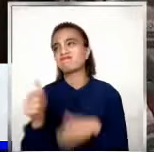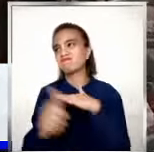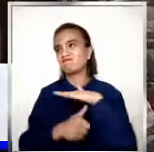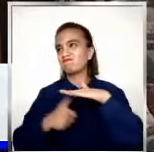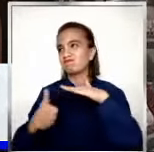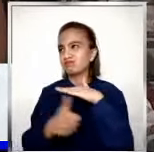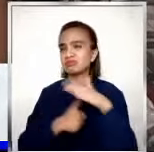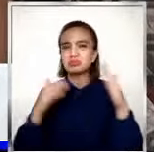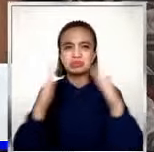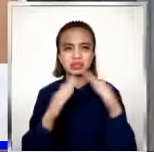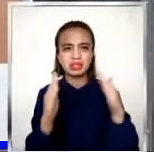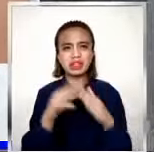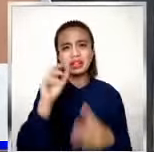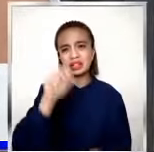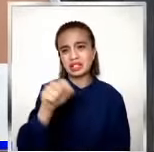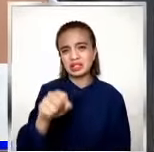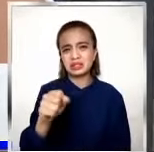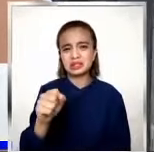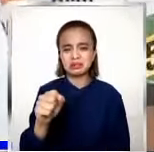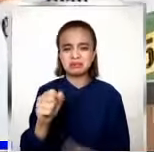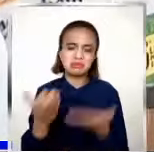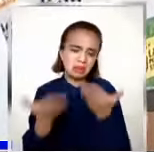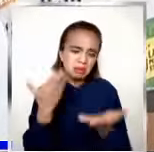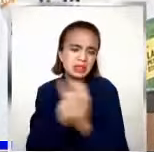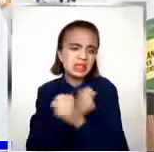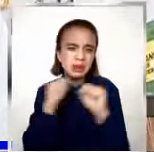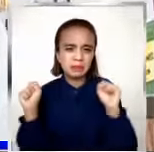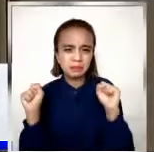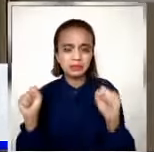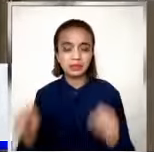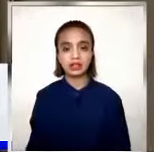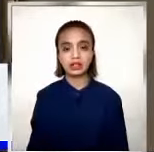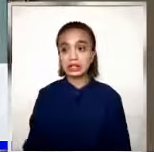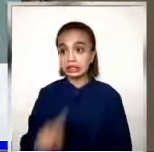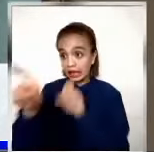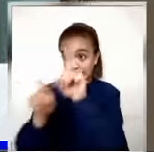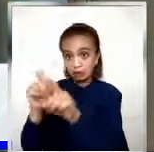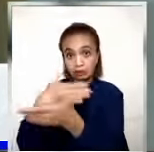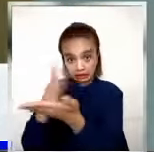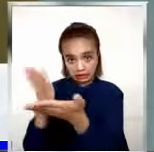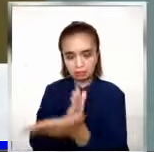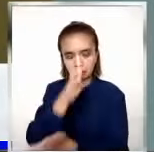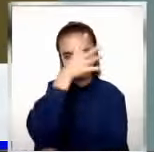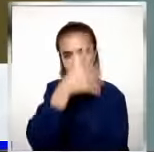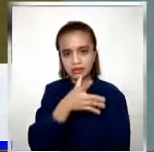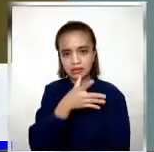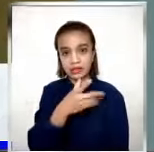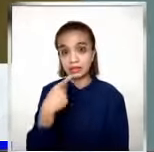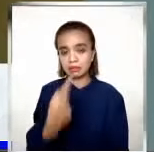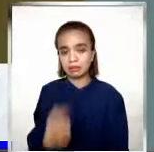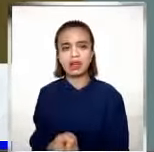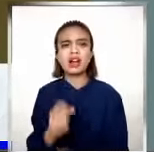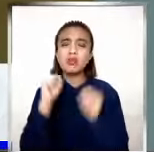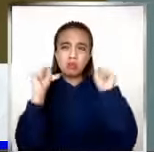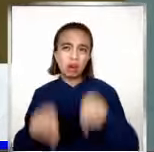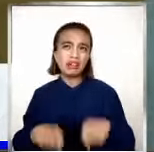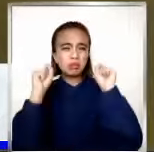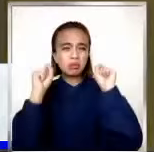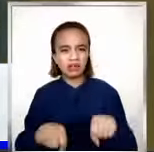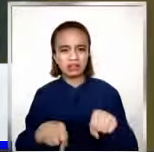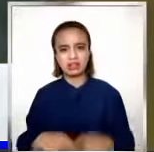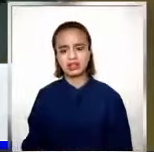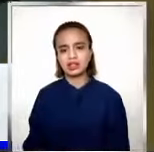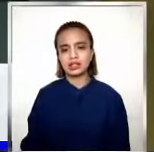naman po siguro yan eh. Tinanong din namin ng ilang magulang. Pwede rin po, kasi lagi ang titigas ng ulo nila, lagi